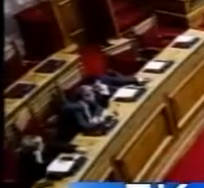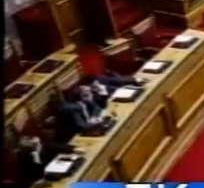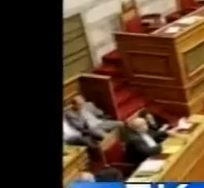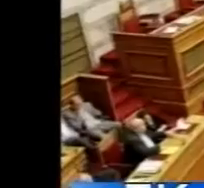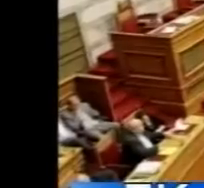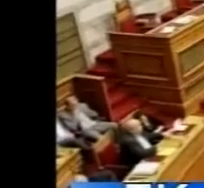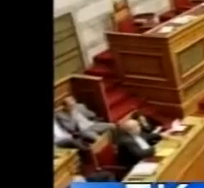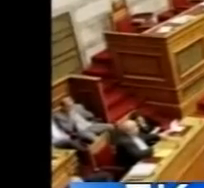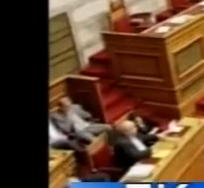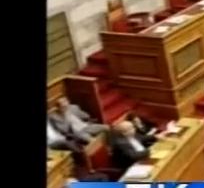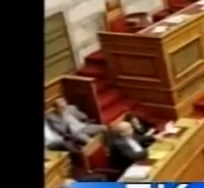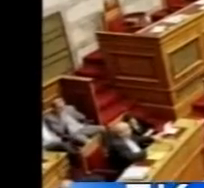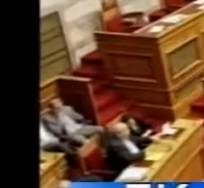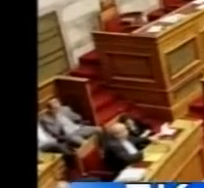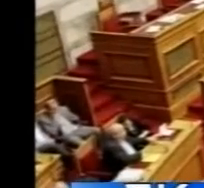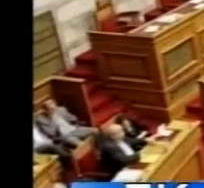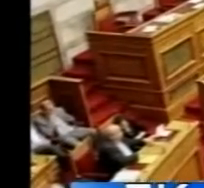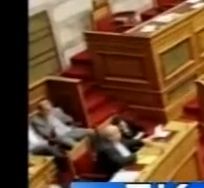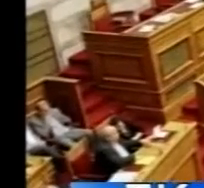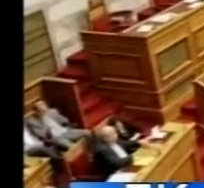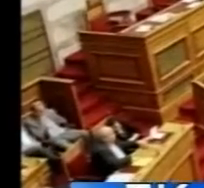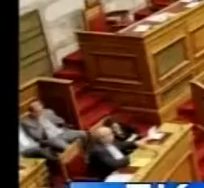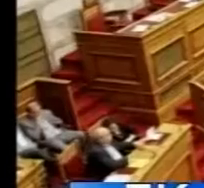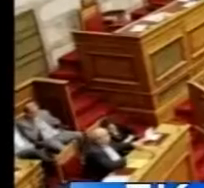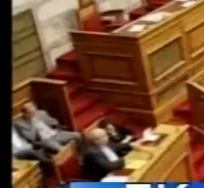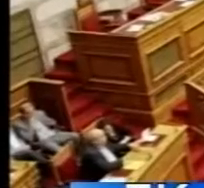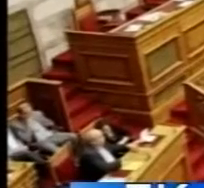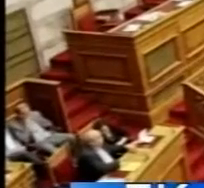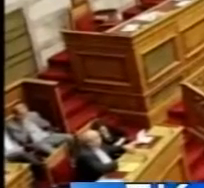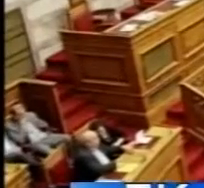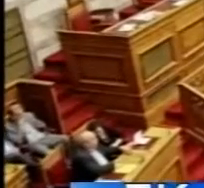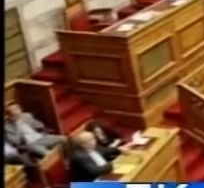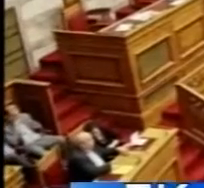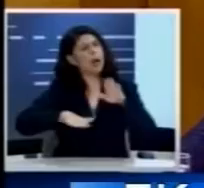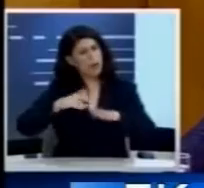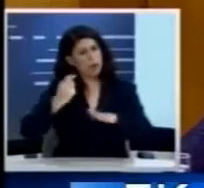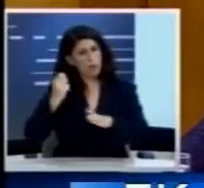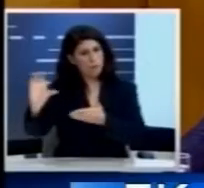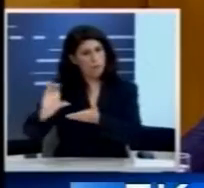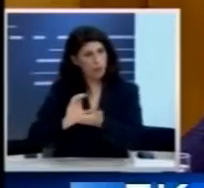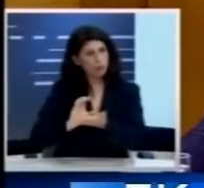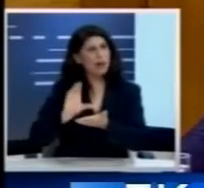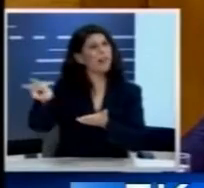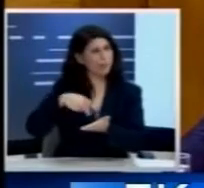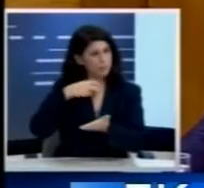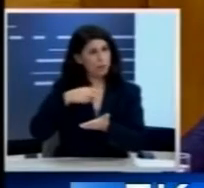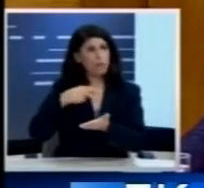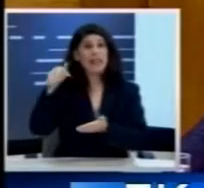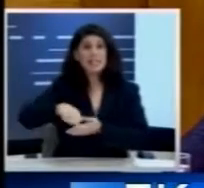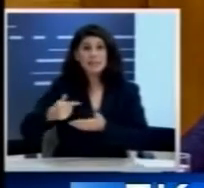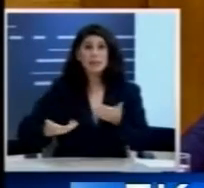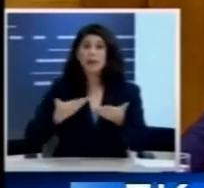συντελεστή φορολογίας των κερδών των επιχειρήσεων και το κοινωνικό μέρισμα, καθώς και η τροπολογία για το μάτι. Ο έμφυα μειώνεται για πάνω